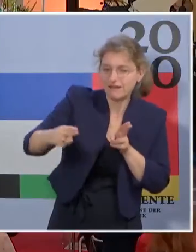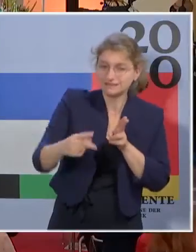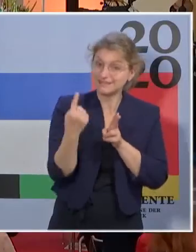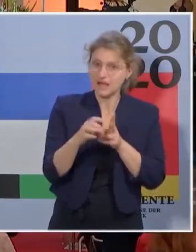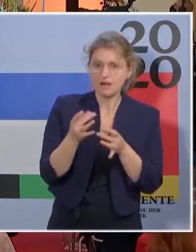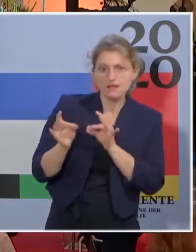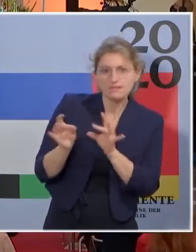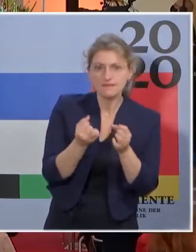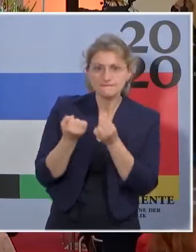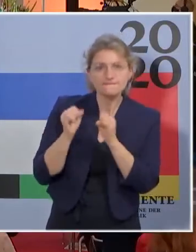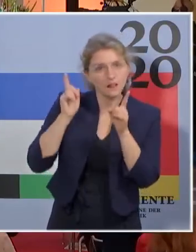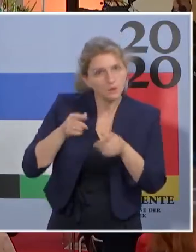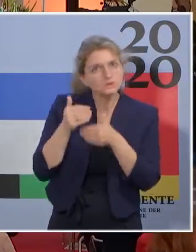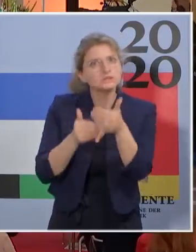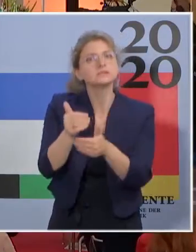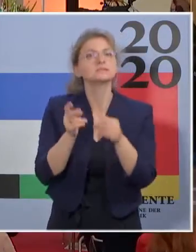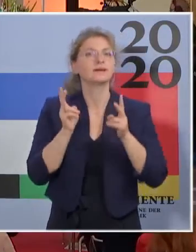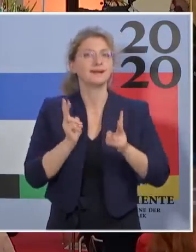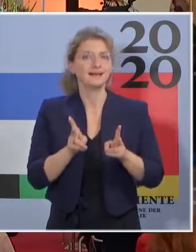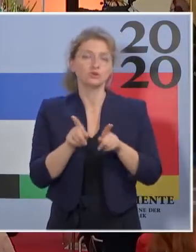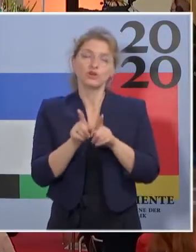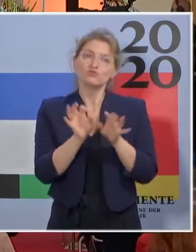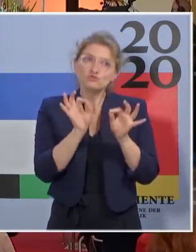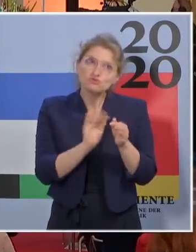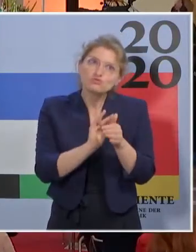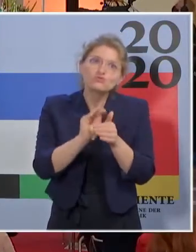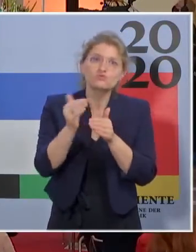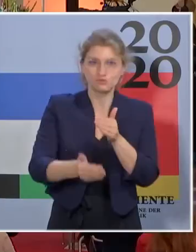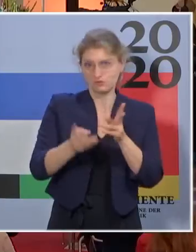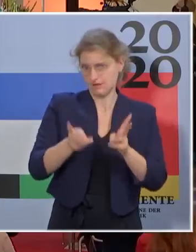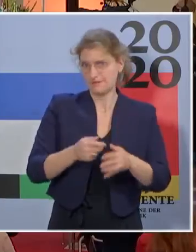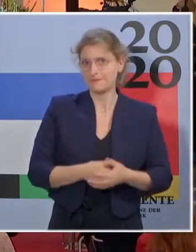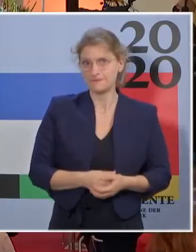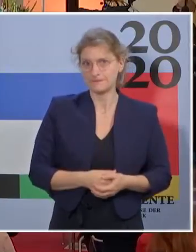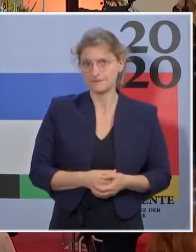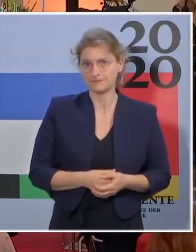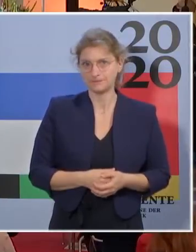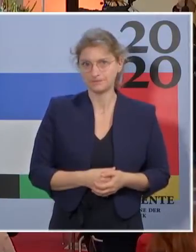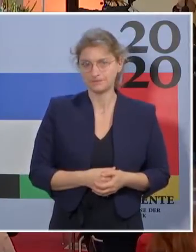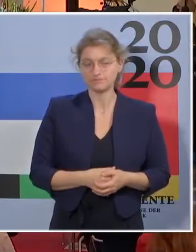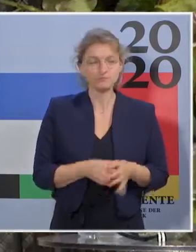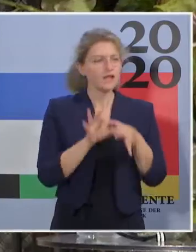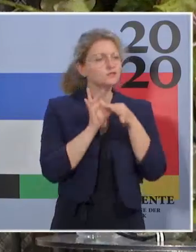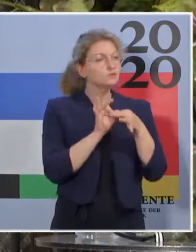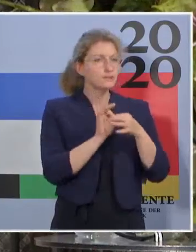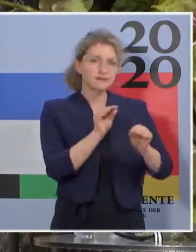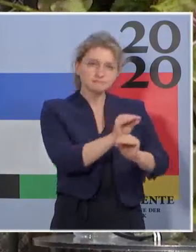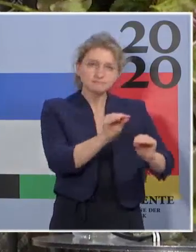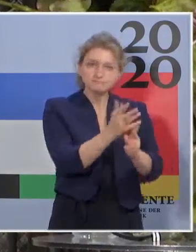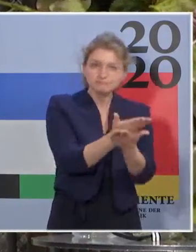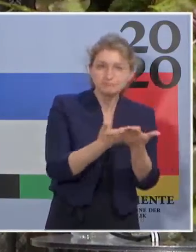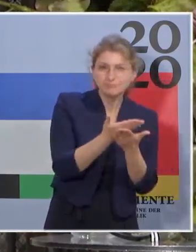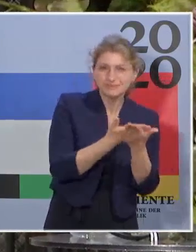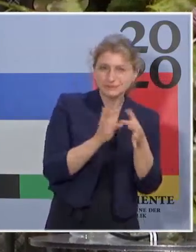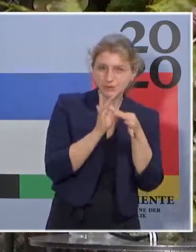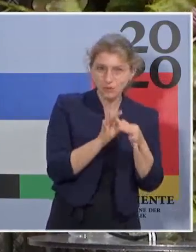sehr gut zu Ende bringen konnte. Was die Bildung anlangt, vielleicht das noch. Es ist da schon